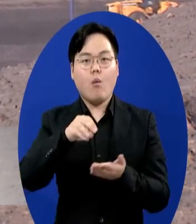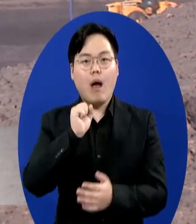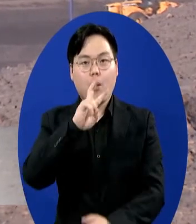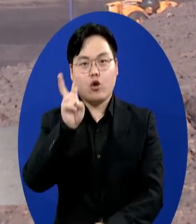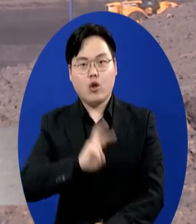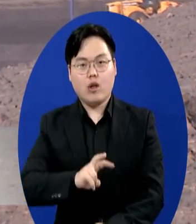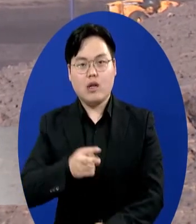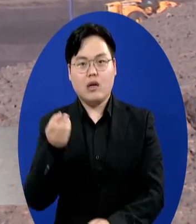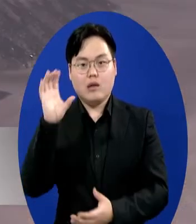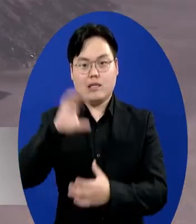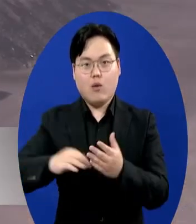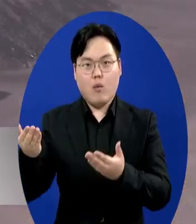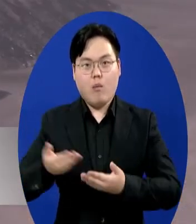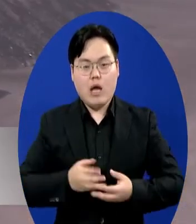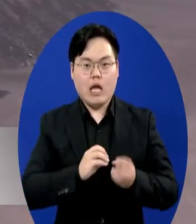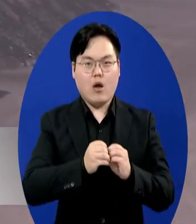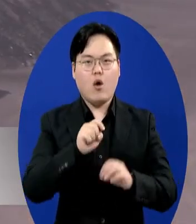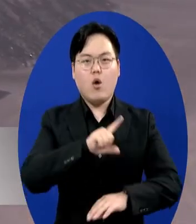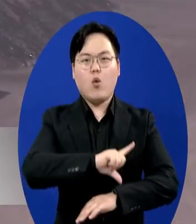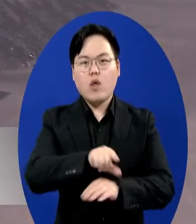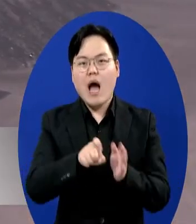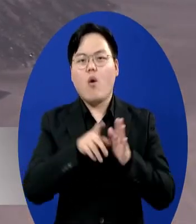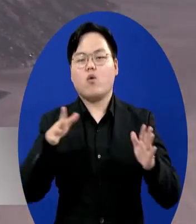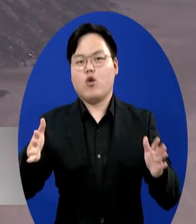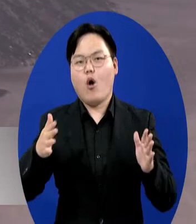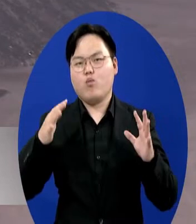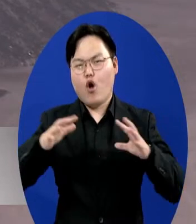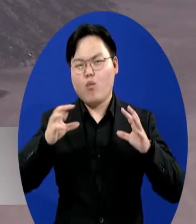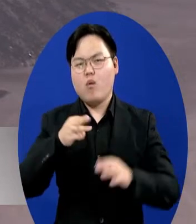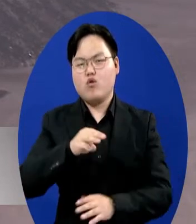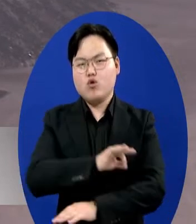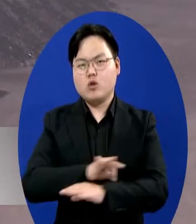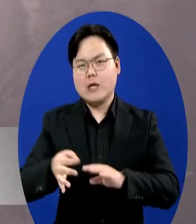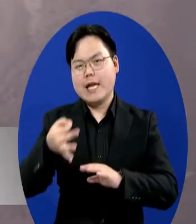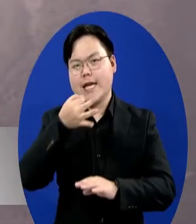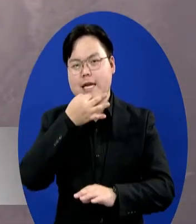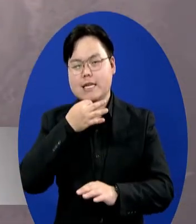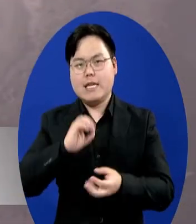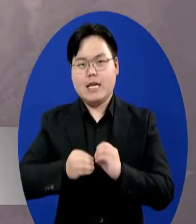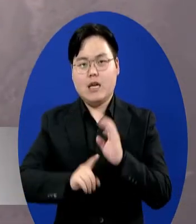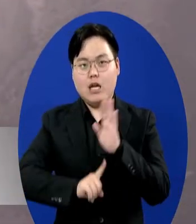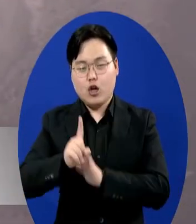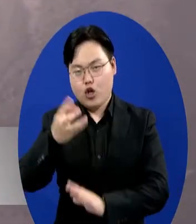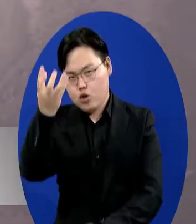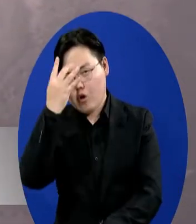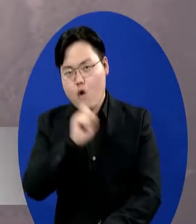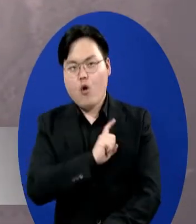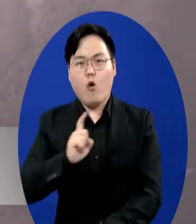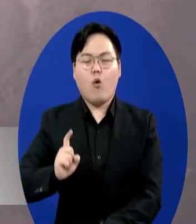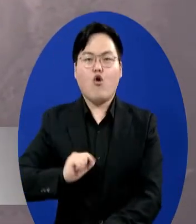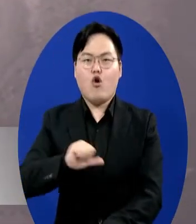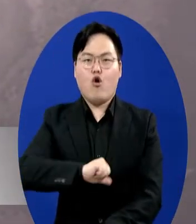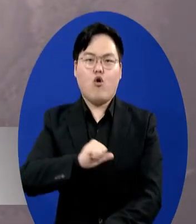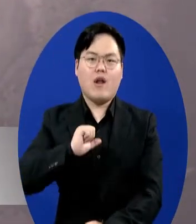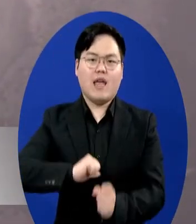санхүүжилттэй хэрэгжүүлэхэд урт хугацаа шаардсан ажиллагаа ихтэй томоохон мега төслүүдийг товлсон хугацаанд нь хэрэгжүүлэхэд төр болон хувийн хэмжлэхний аляллийн